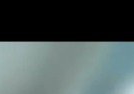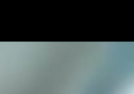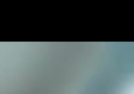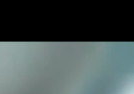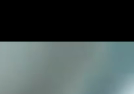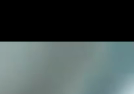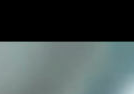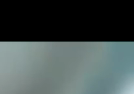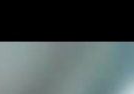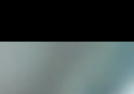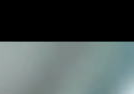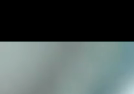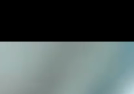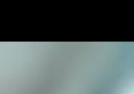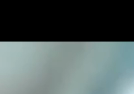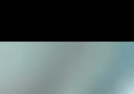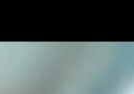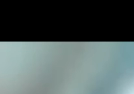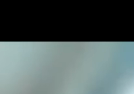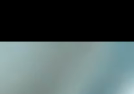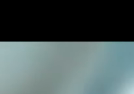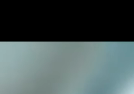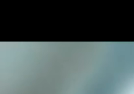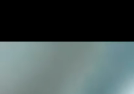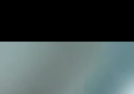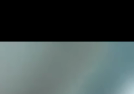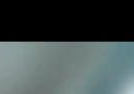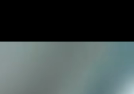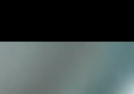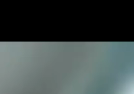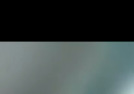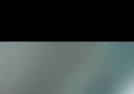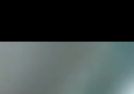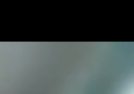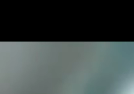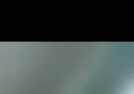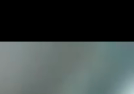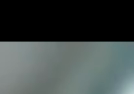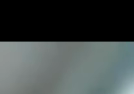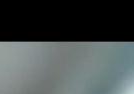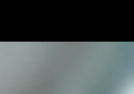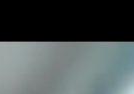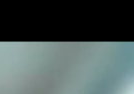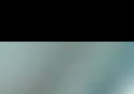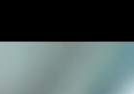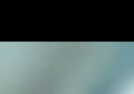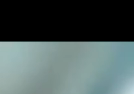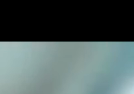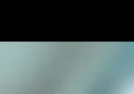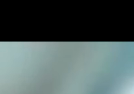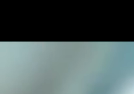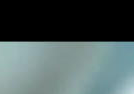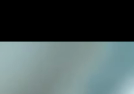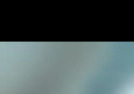våre utredninger, så det har ikke vi sett på. Det jo litt spennende siden nye